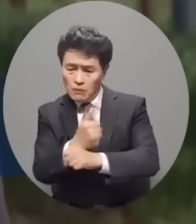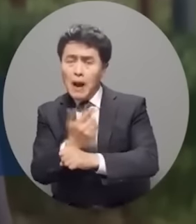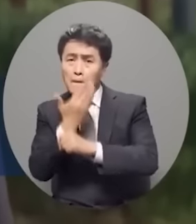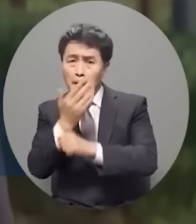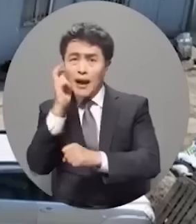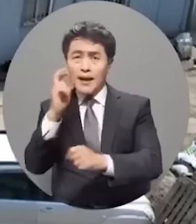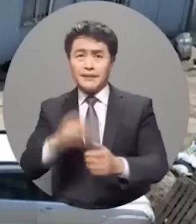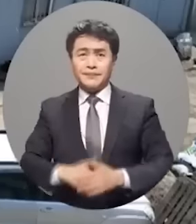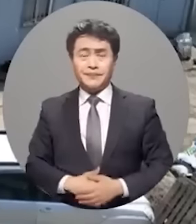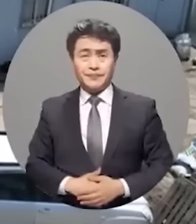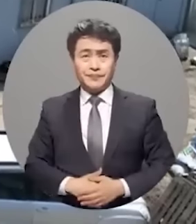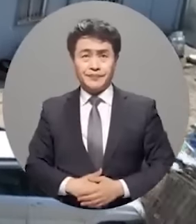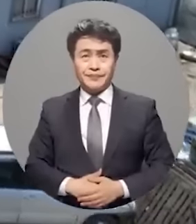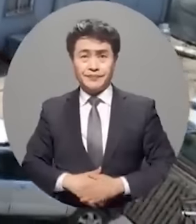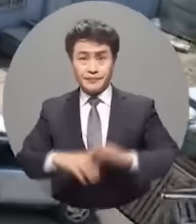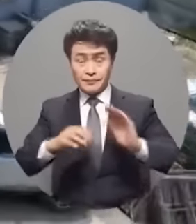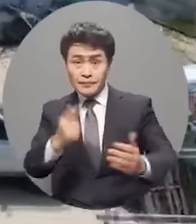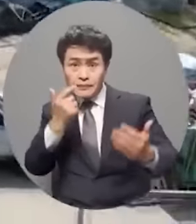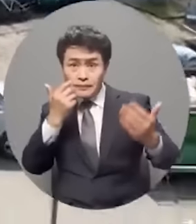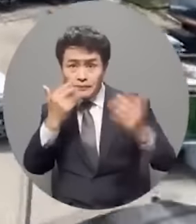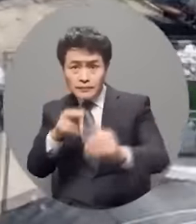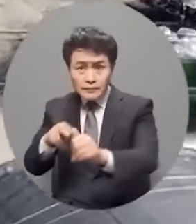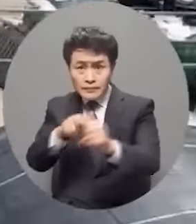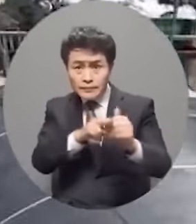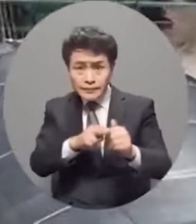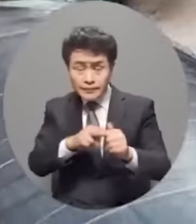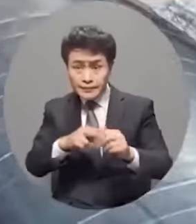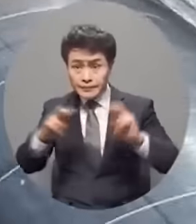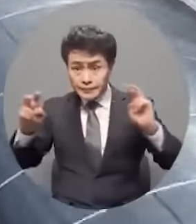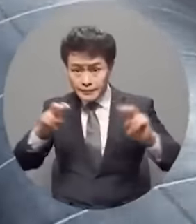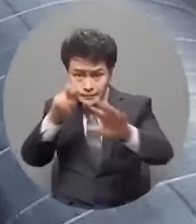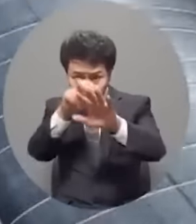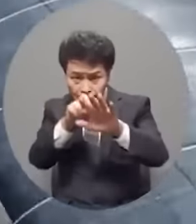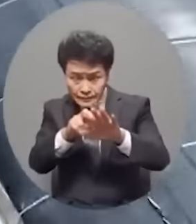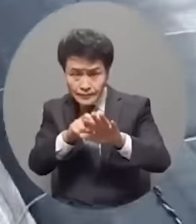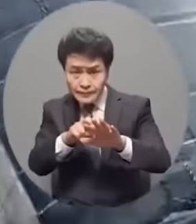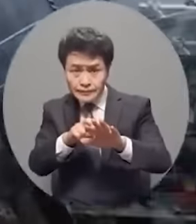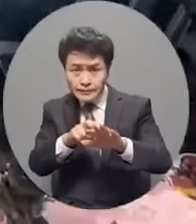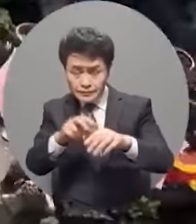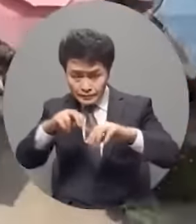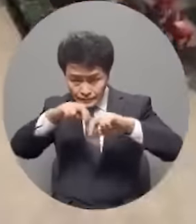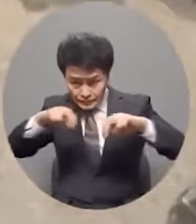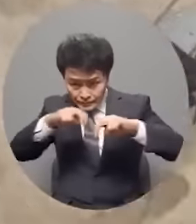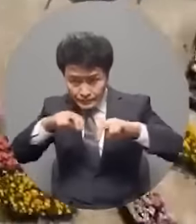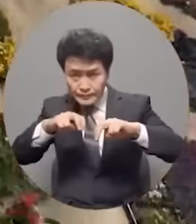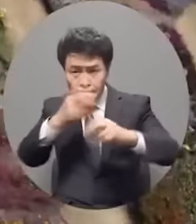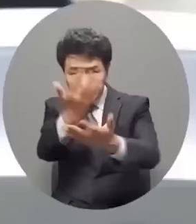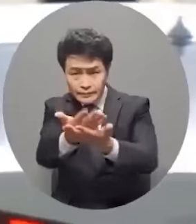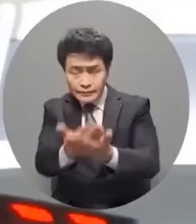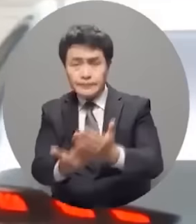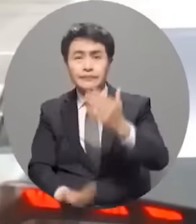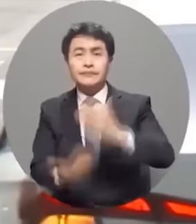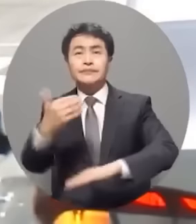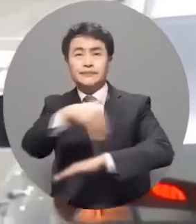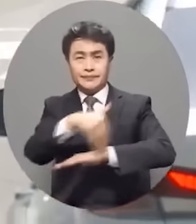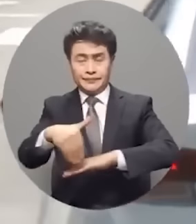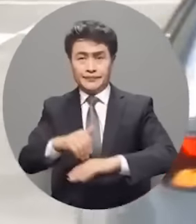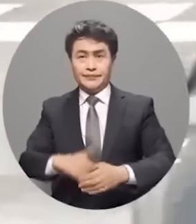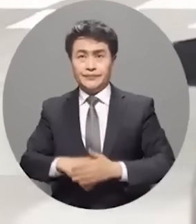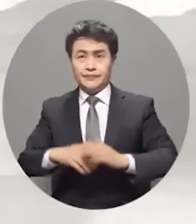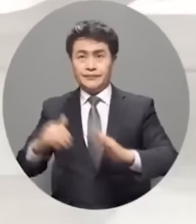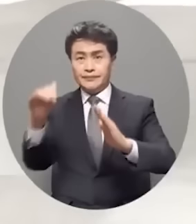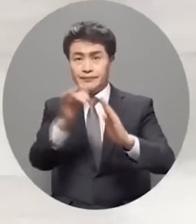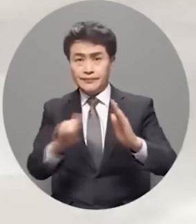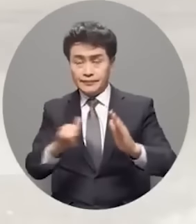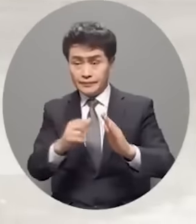생각이 됩니다. 정확한 데이터는 제조사에 진단기를 가져가 분석한 뒤 나올 예정입니다. 유족